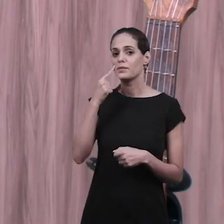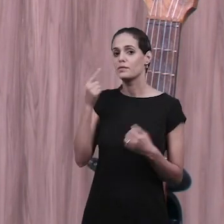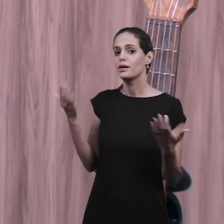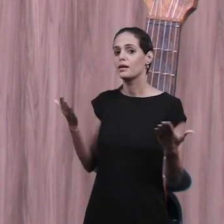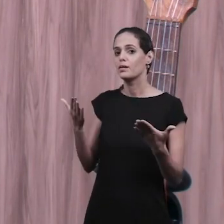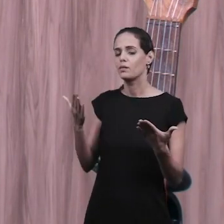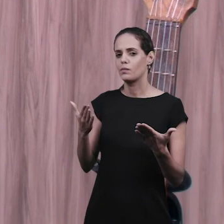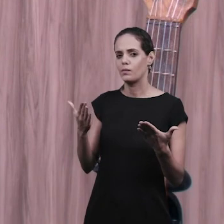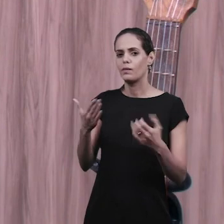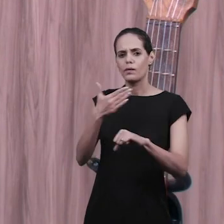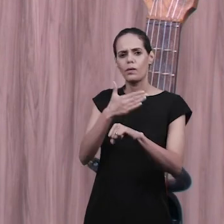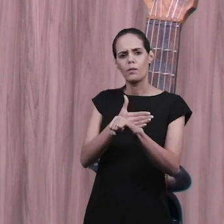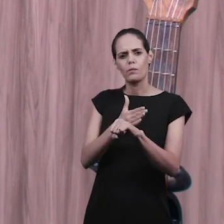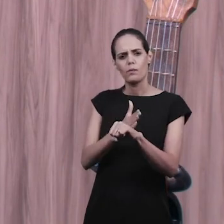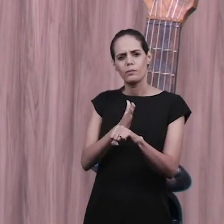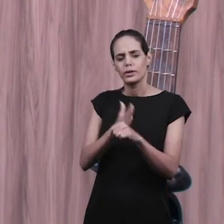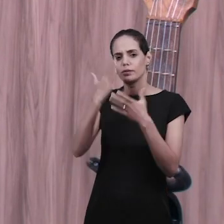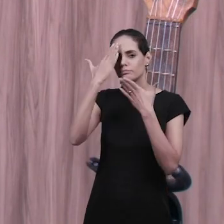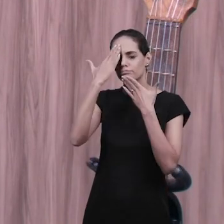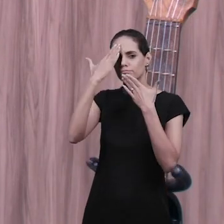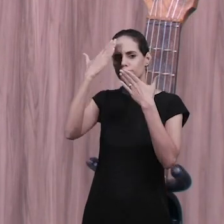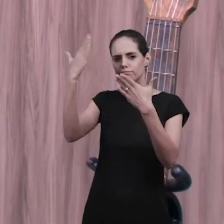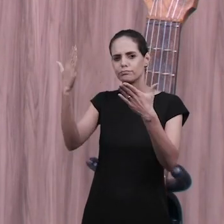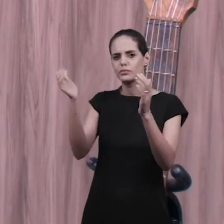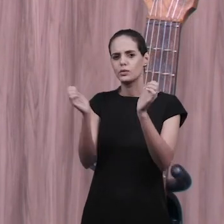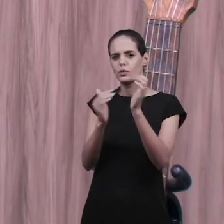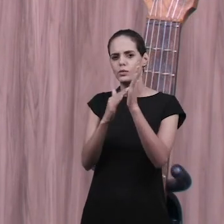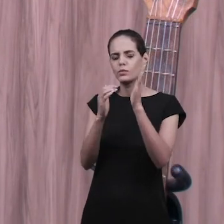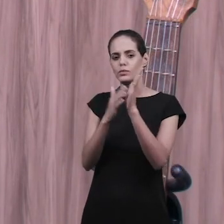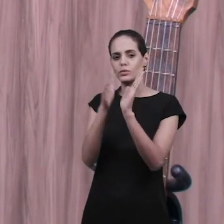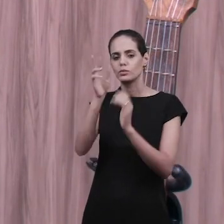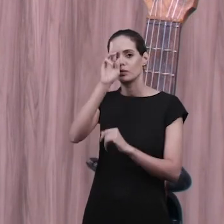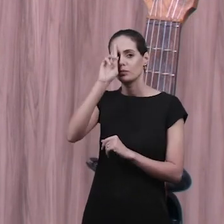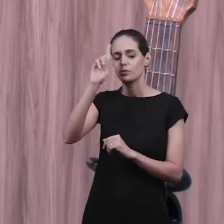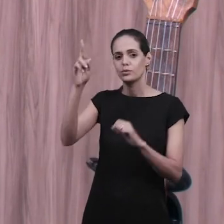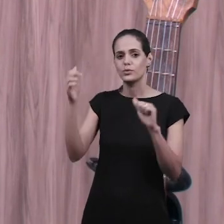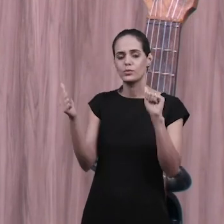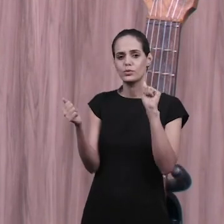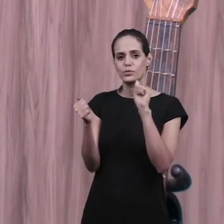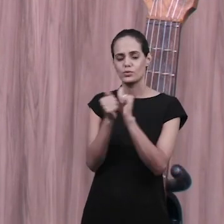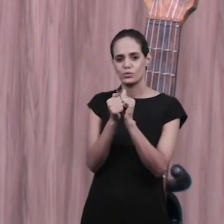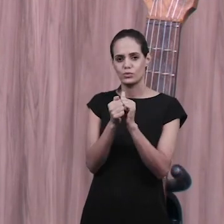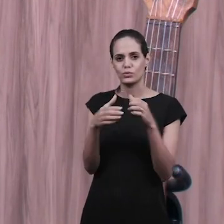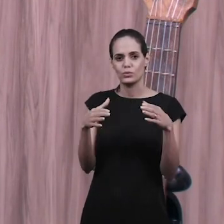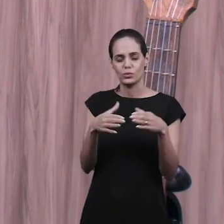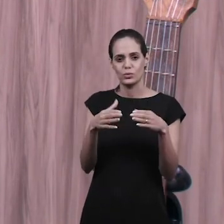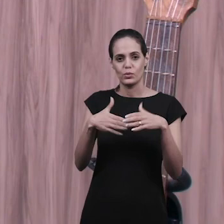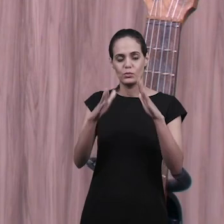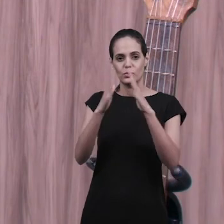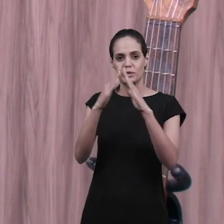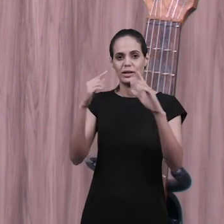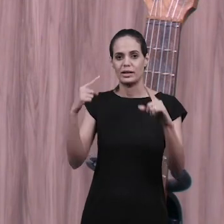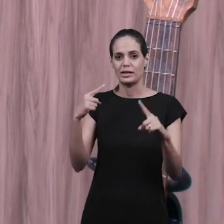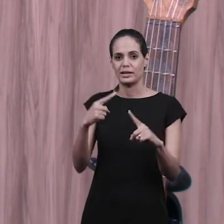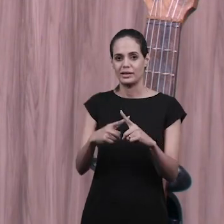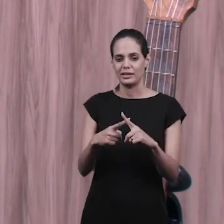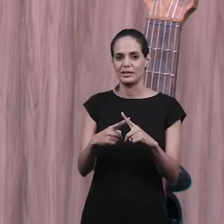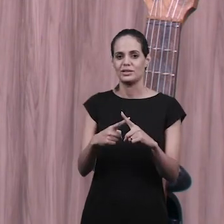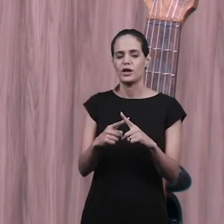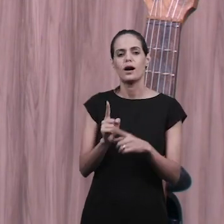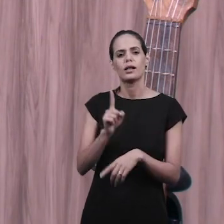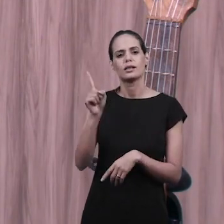voir maintenant un moment de glorification en le nom du Seigneur avec la bande de l'Église